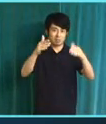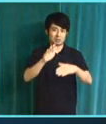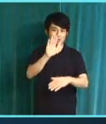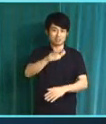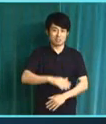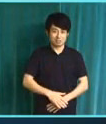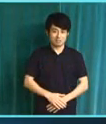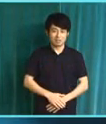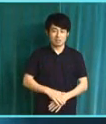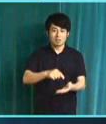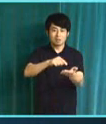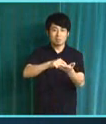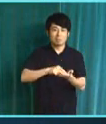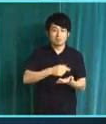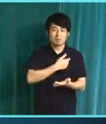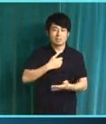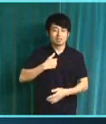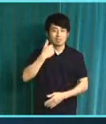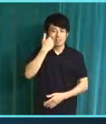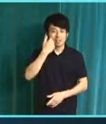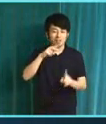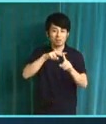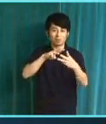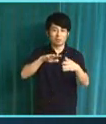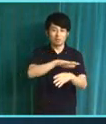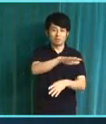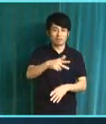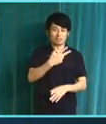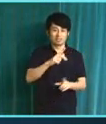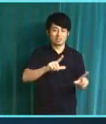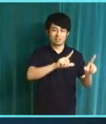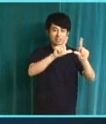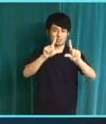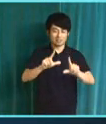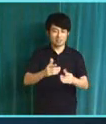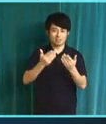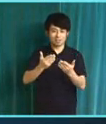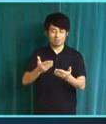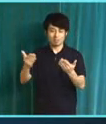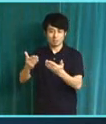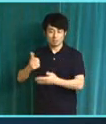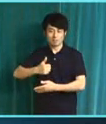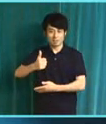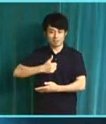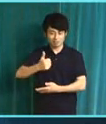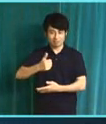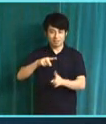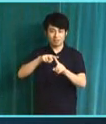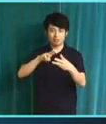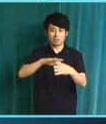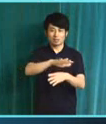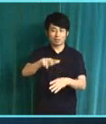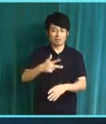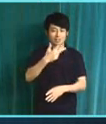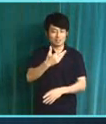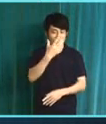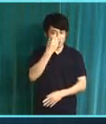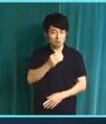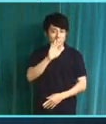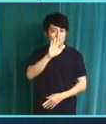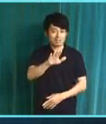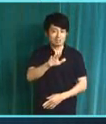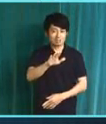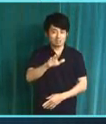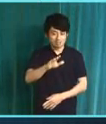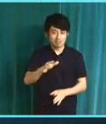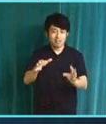募資格は市内在住、在勤、在学の方、また小田原市に関心縁のある方。応募期間